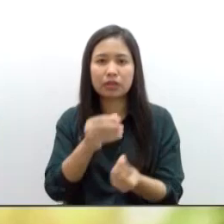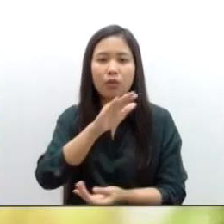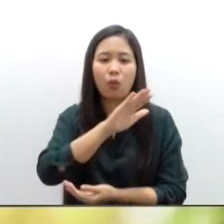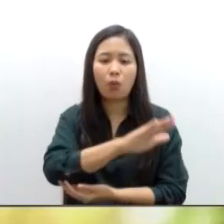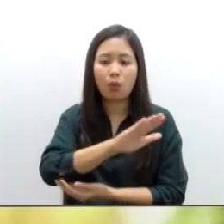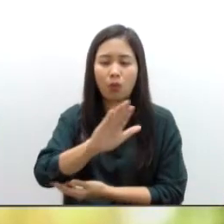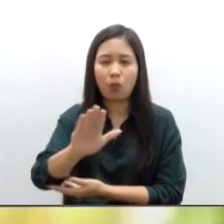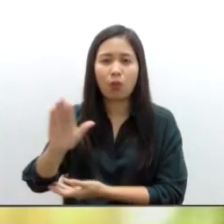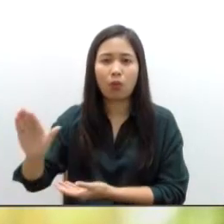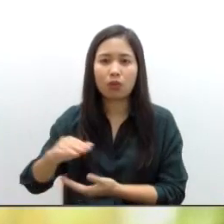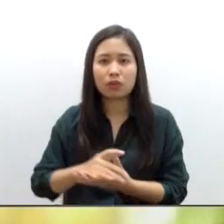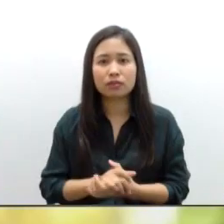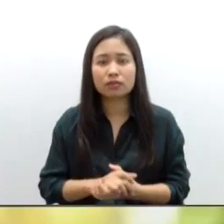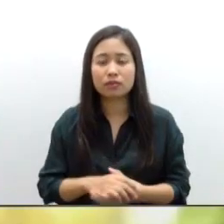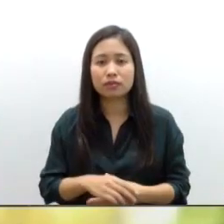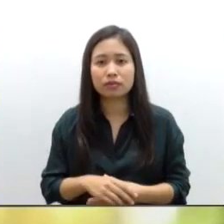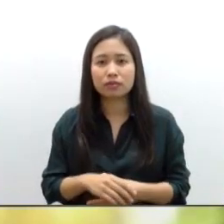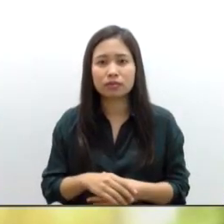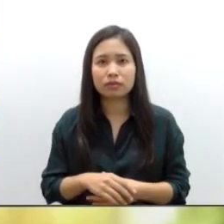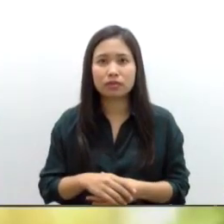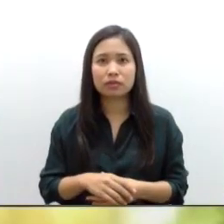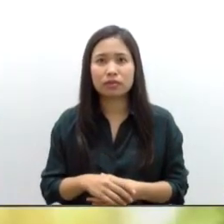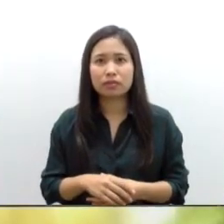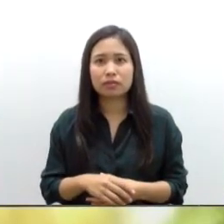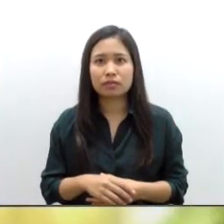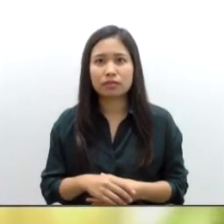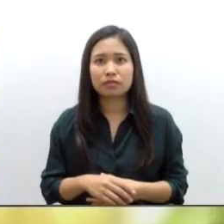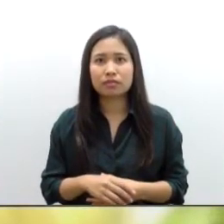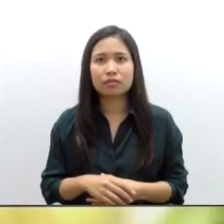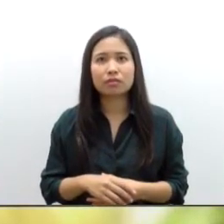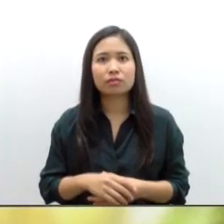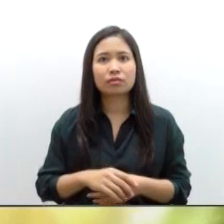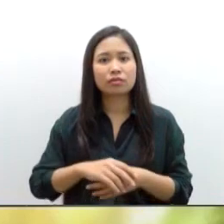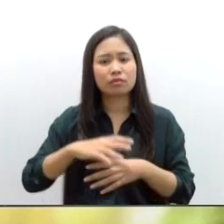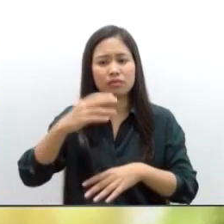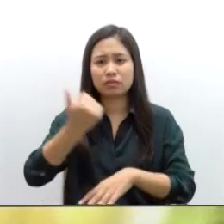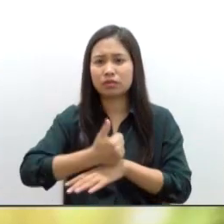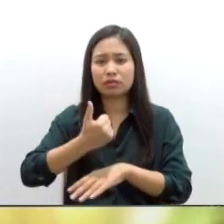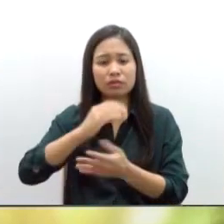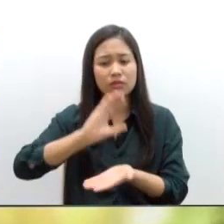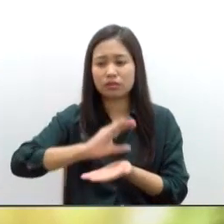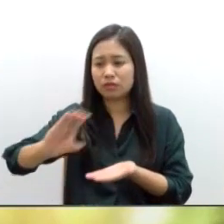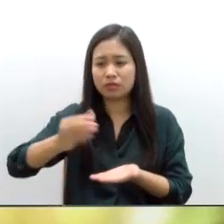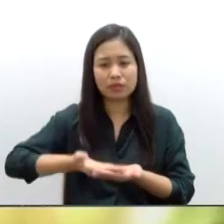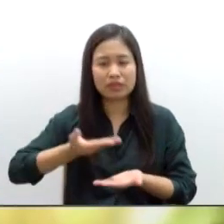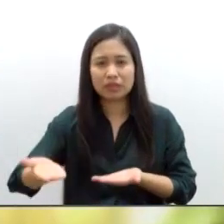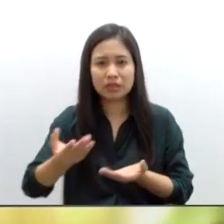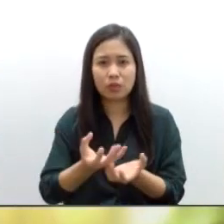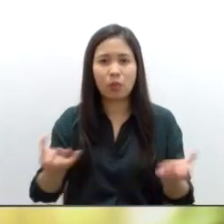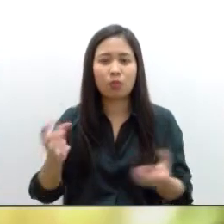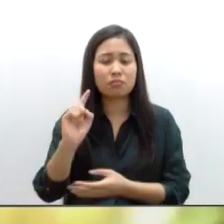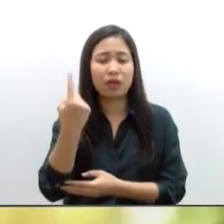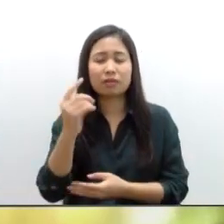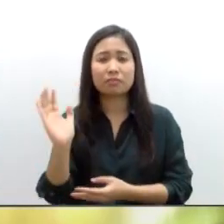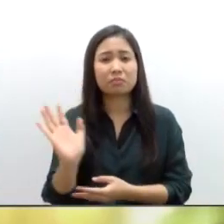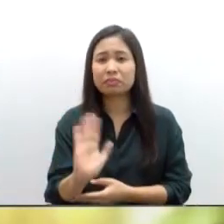ริบทนะครับผมย้ำอีกครั้งนึงครับไม่ต้องลงทุนในส่วนของอุปกรณ์ให้ช่วง40วันที่